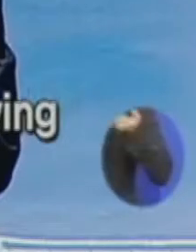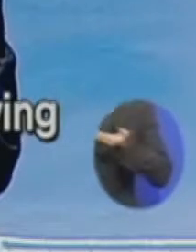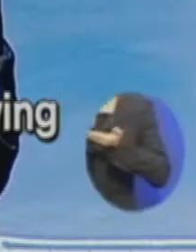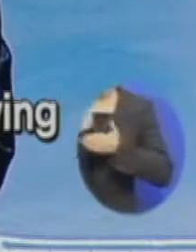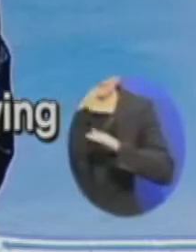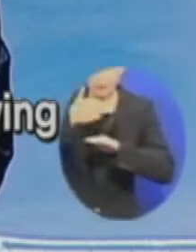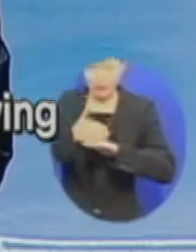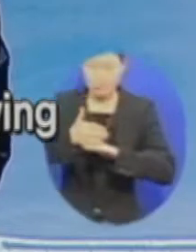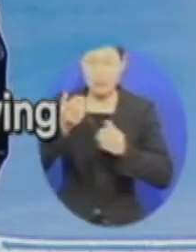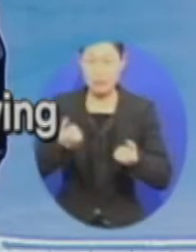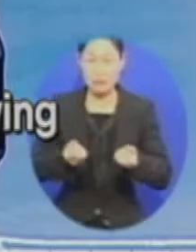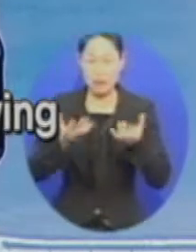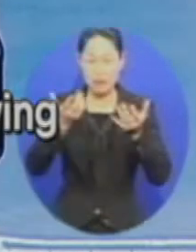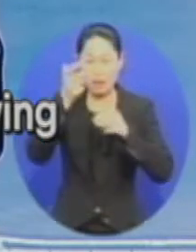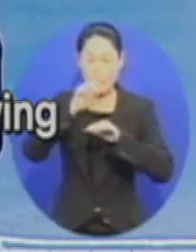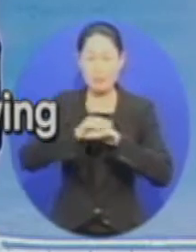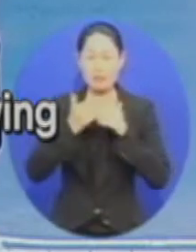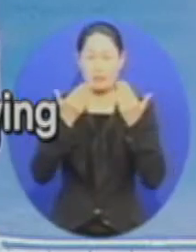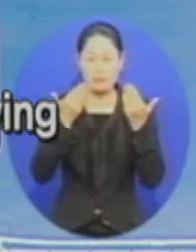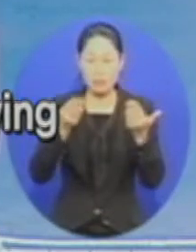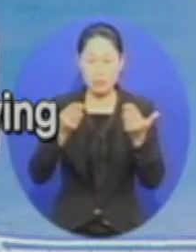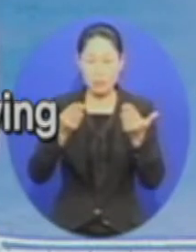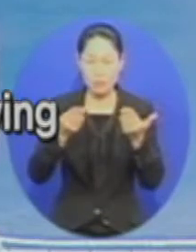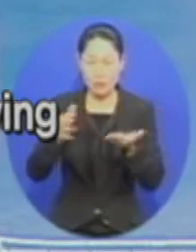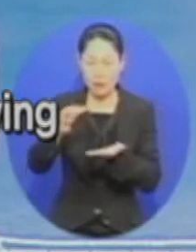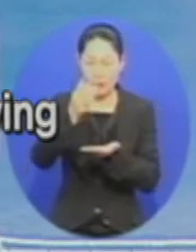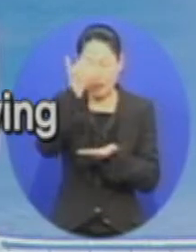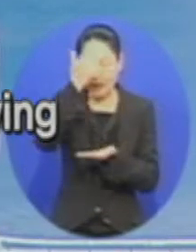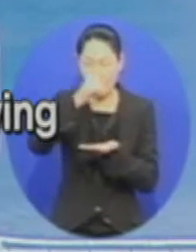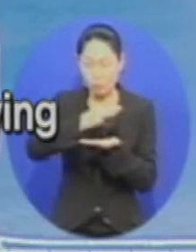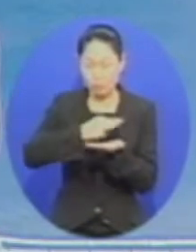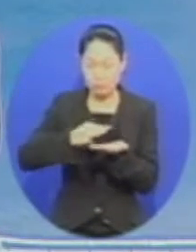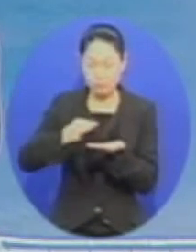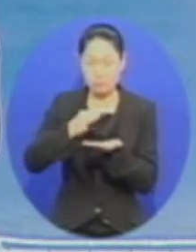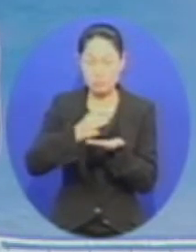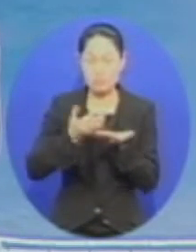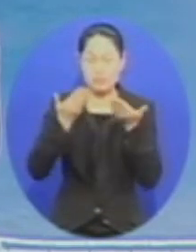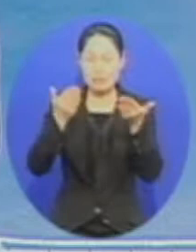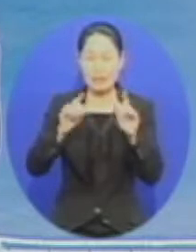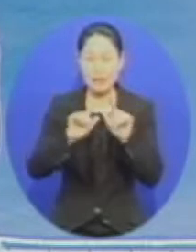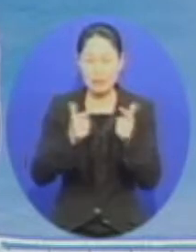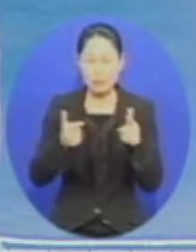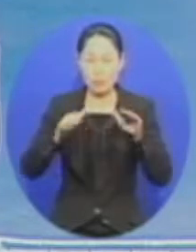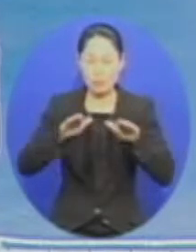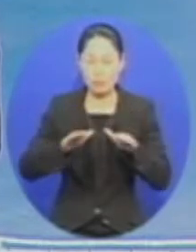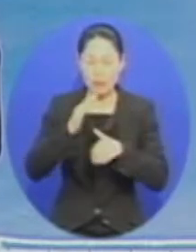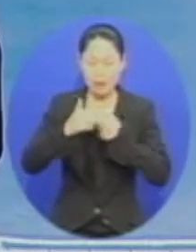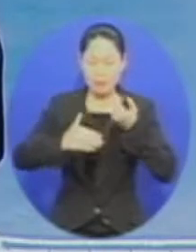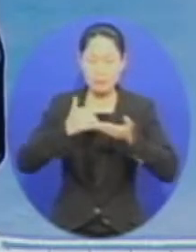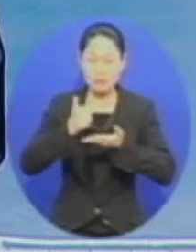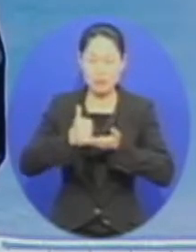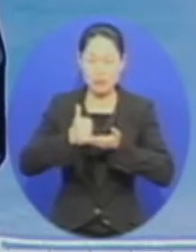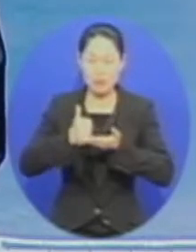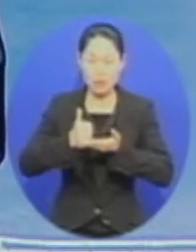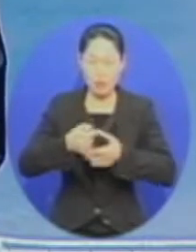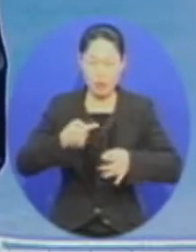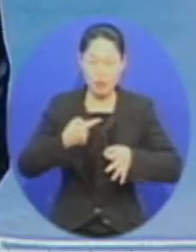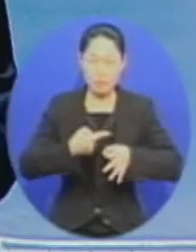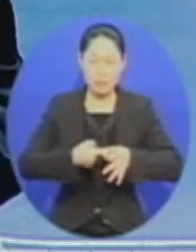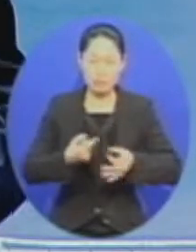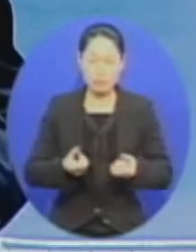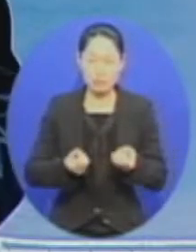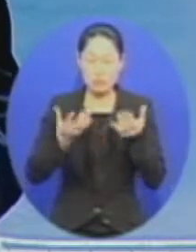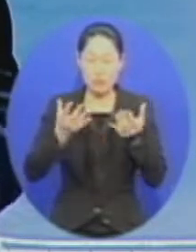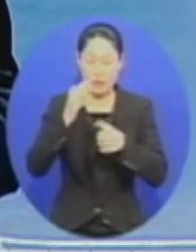예배를 드리고 예물을 드리는 것이 아니고 하나님께서 오늘 아 맥주 절에 하나님이